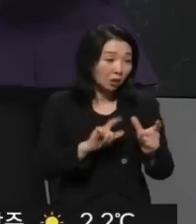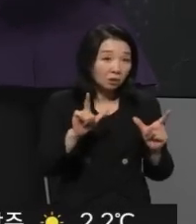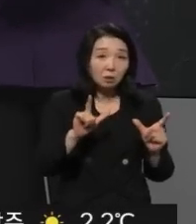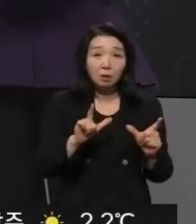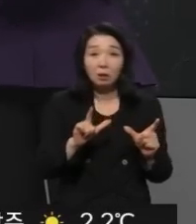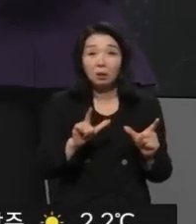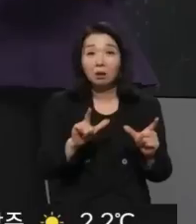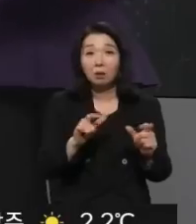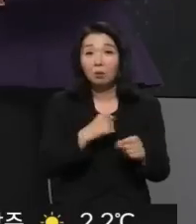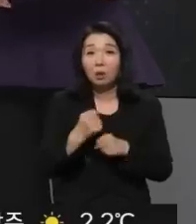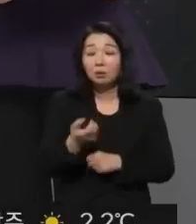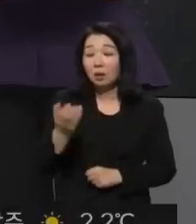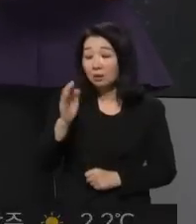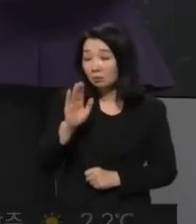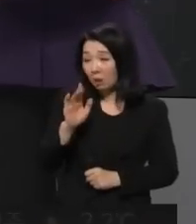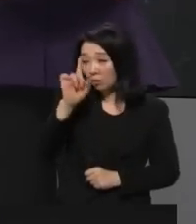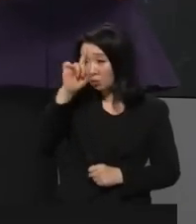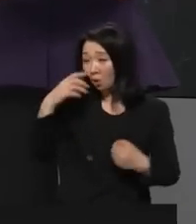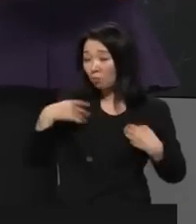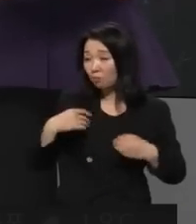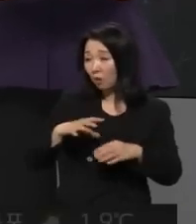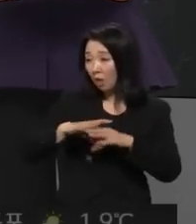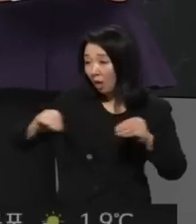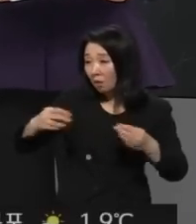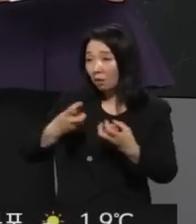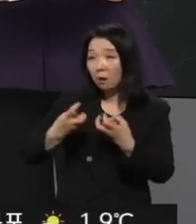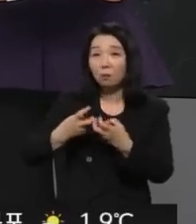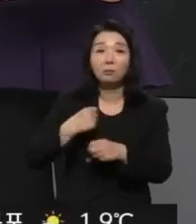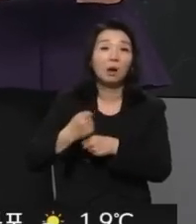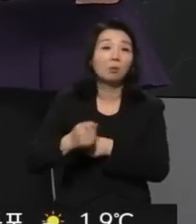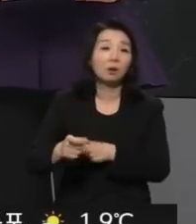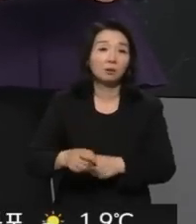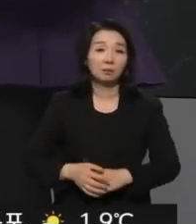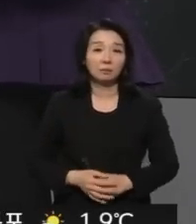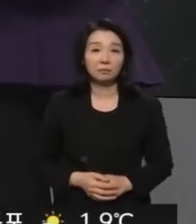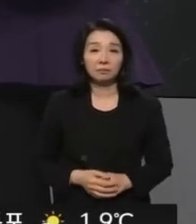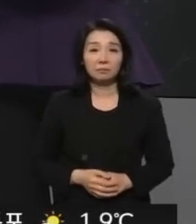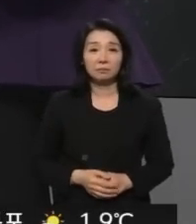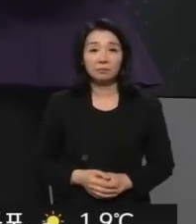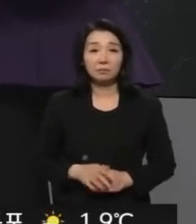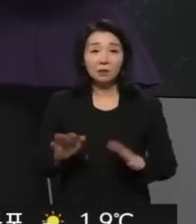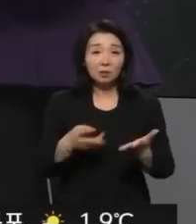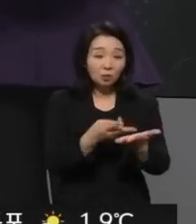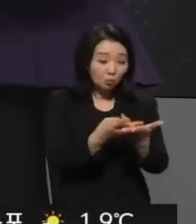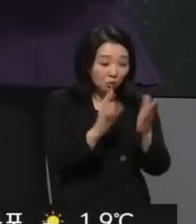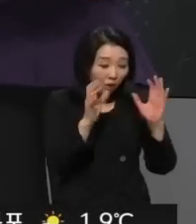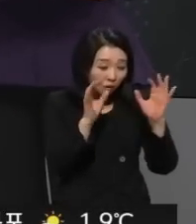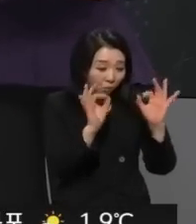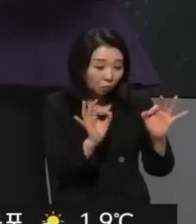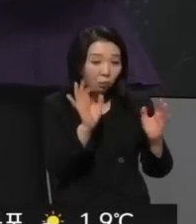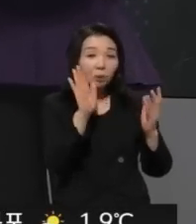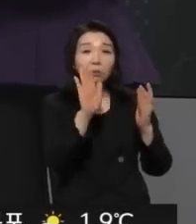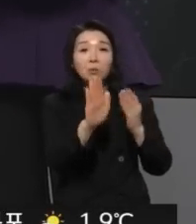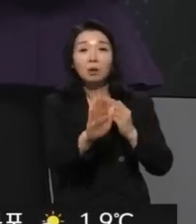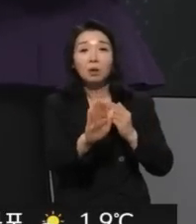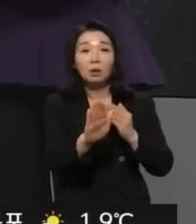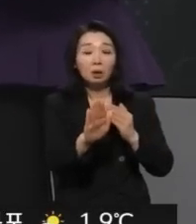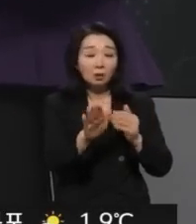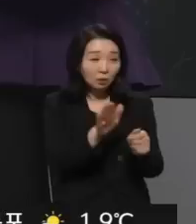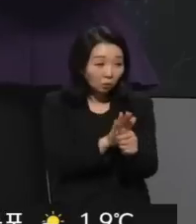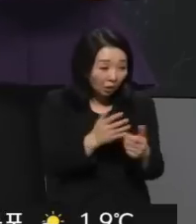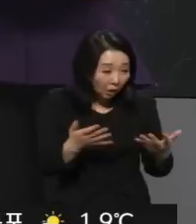당국의 대응도 어이가 없었다는 게 유가족들의 공통된 목소리입니다. 길에 누워있는 아이를 보고 나서도 할 수 있는